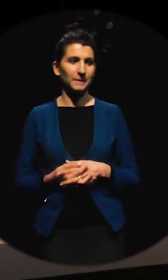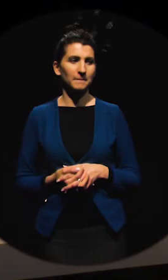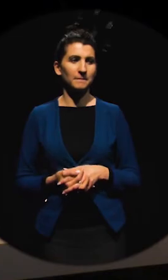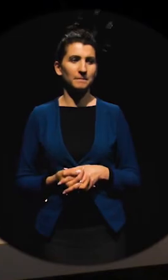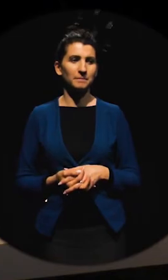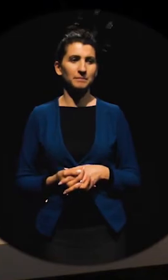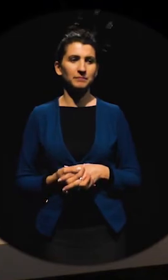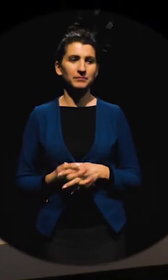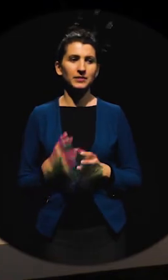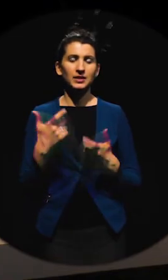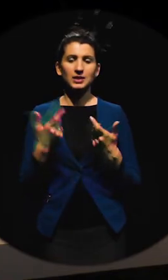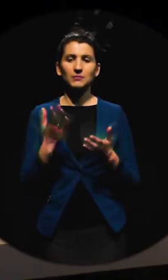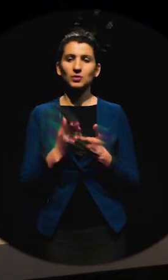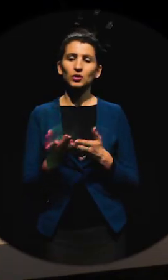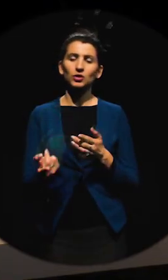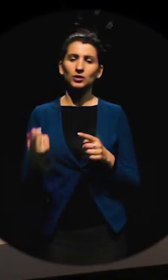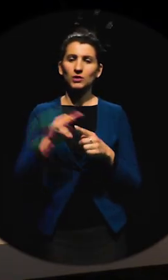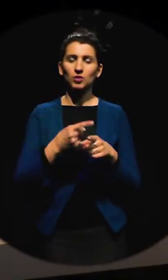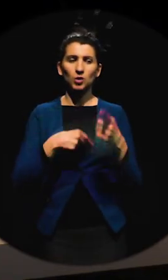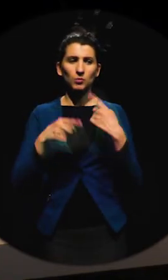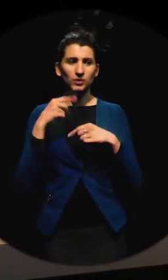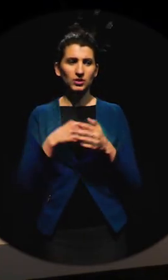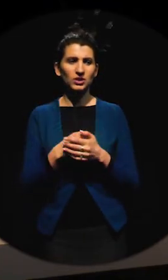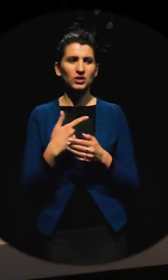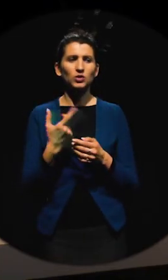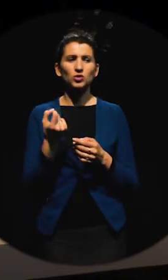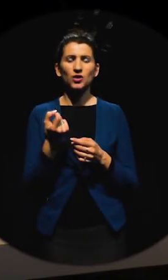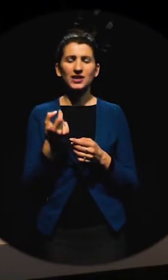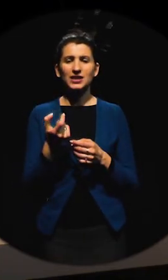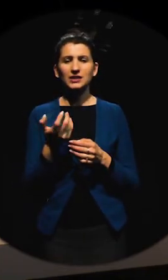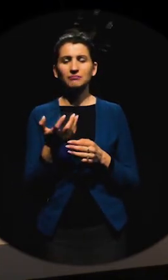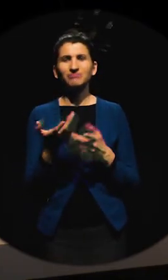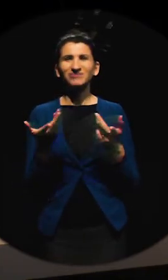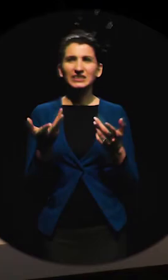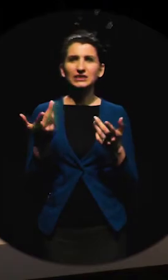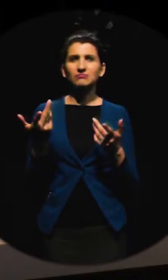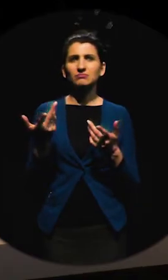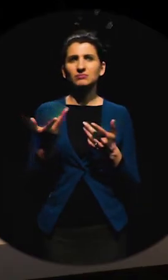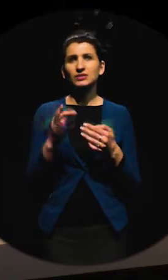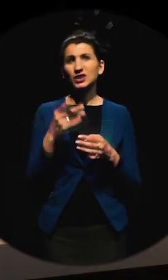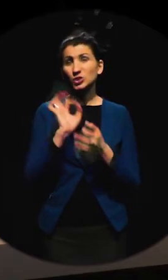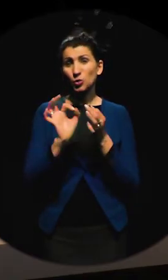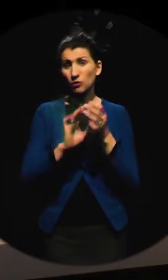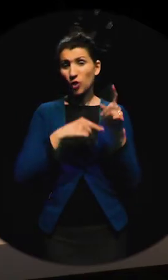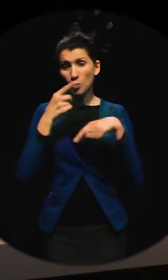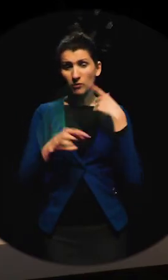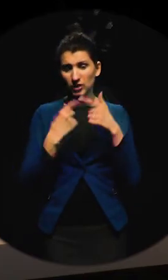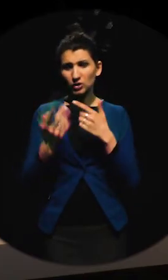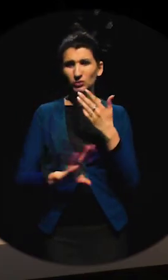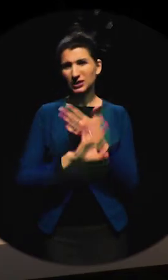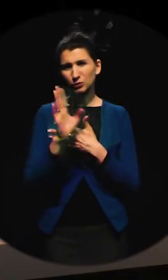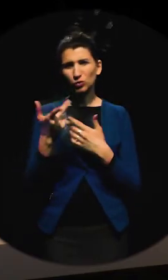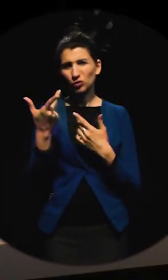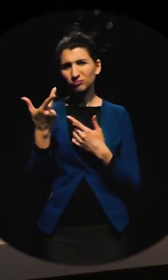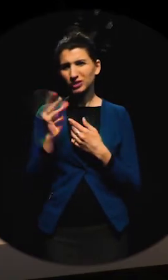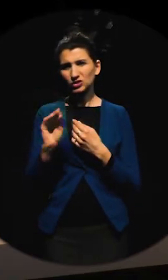Ja tylko chciałam powiedzieć, bo jeszcze za wcześnie dla mnie, żeby powiedzieć coś szczegółowo o tym przedstawieniu, muszę wszystko przemyśleć, ale